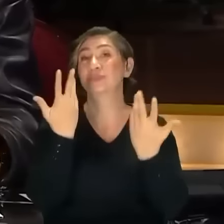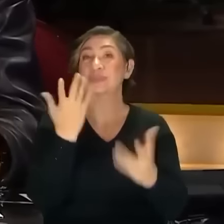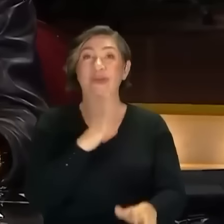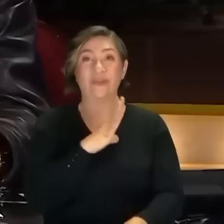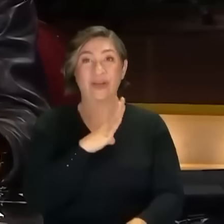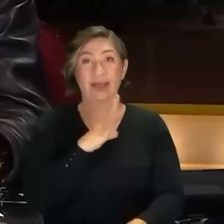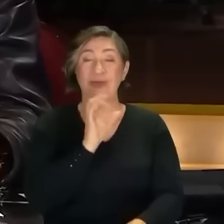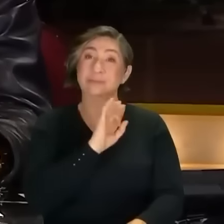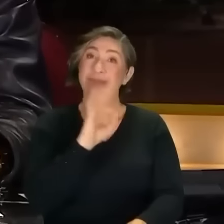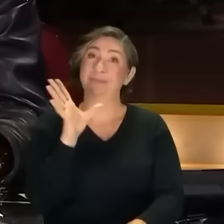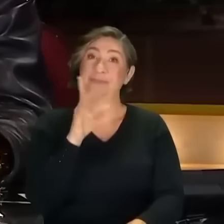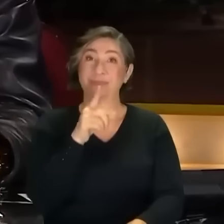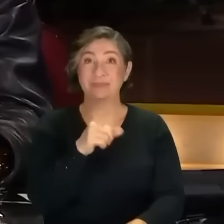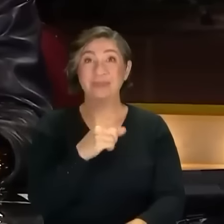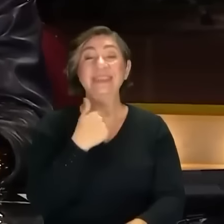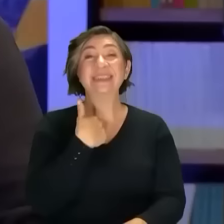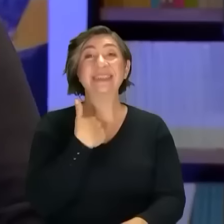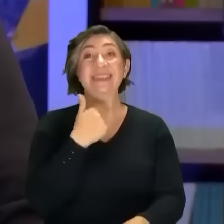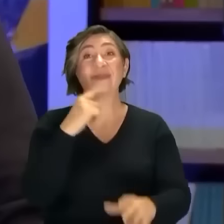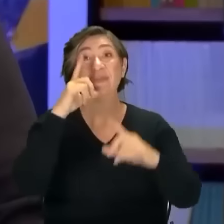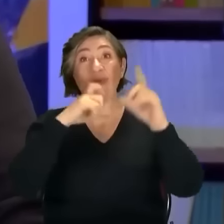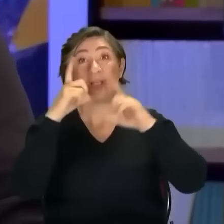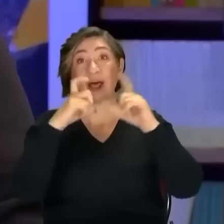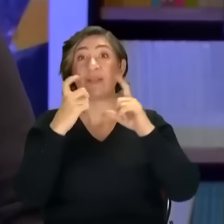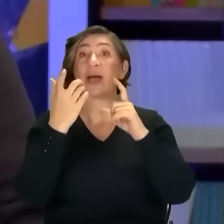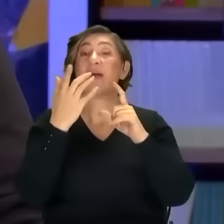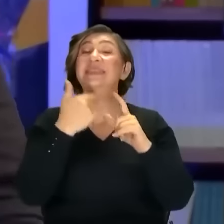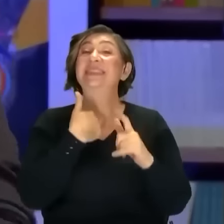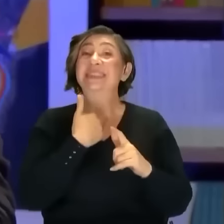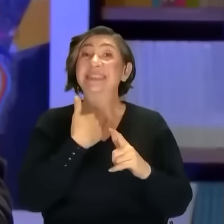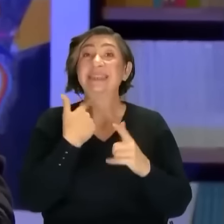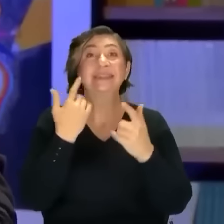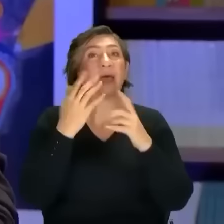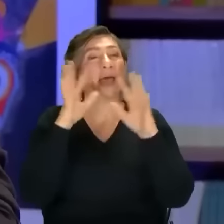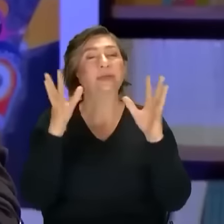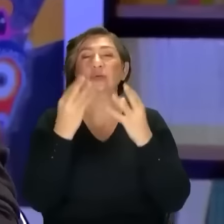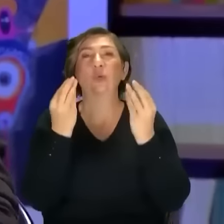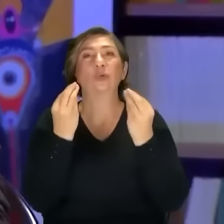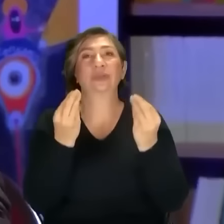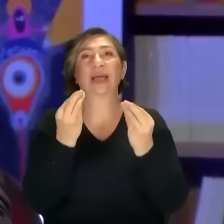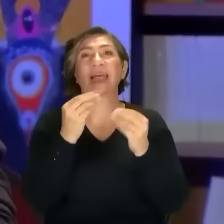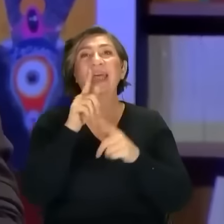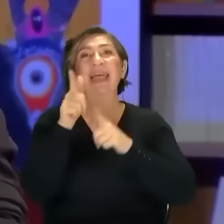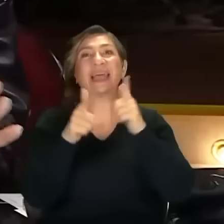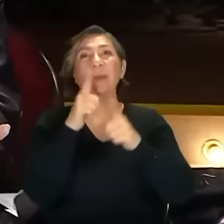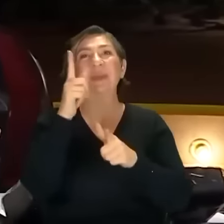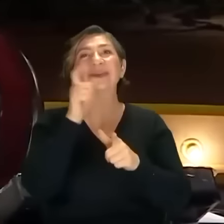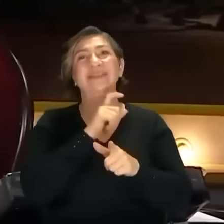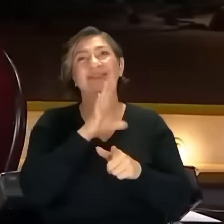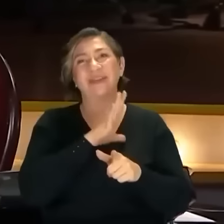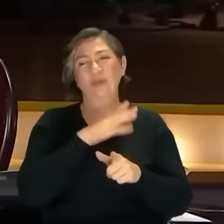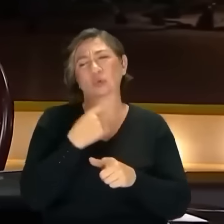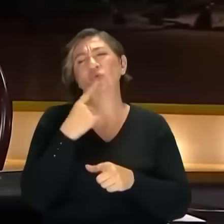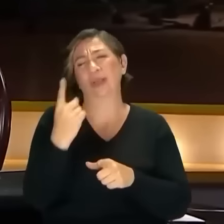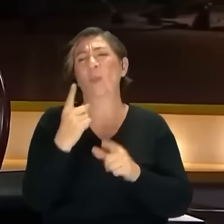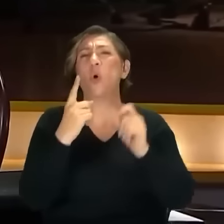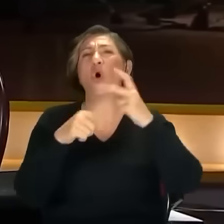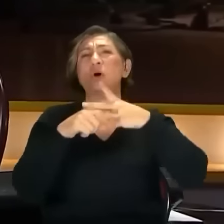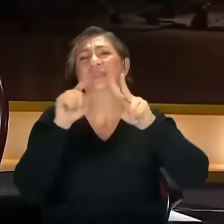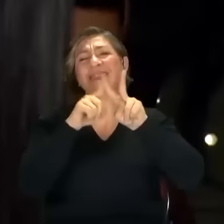var çok Fotoğraflar çok güzel Her şey Ç her şey çok güzel klipte aksayan tek şeyi sana söyledim